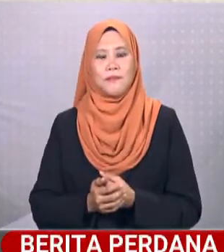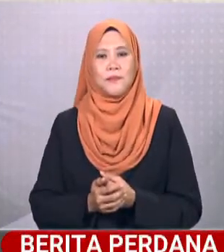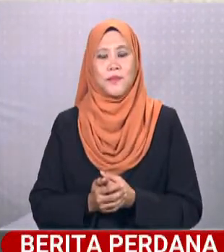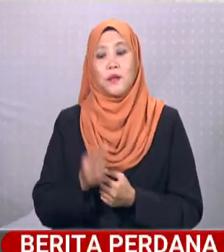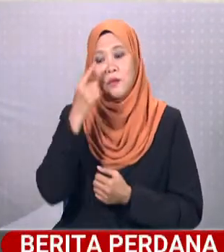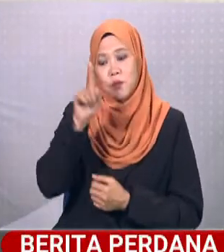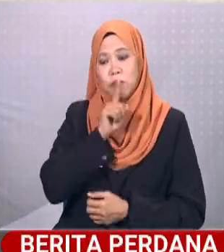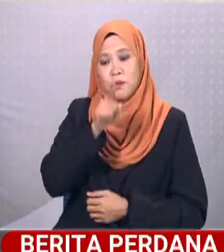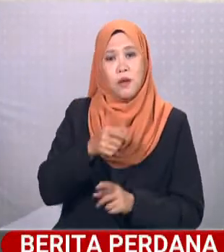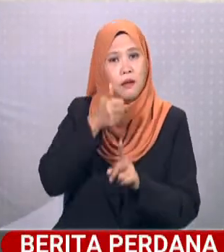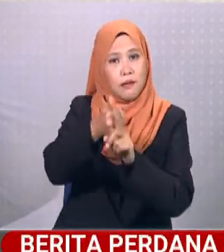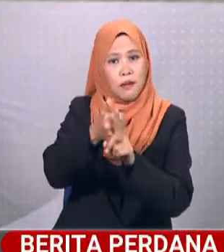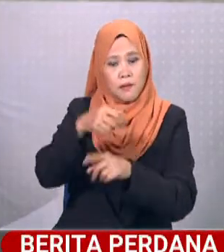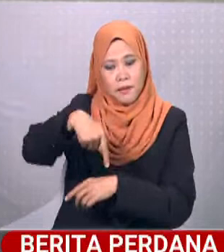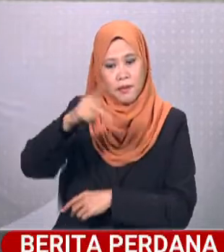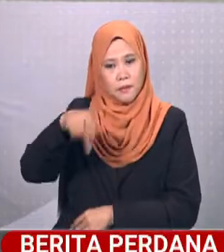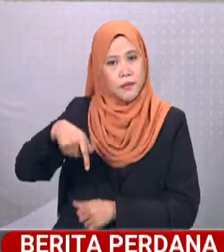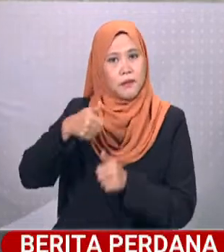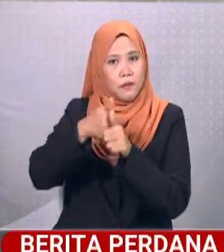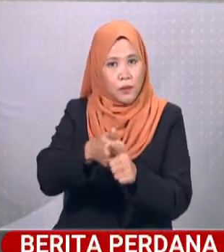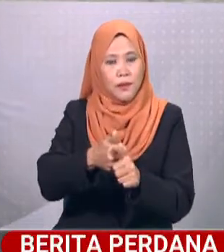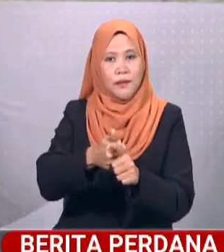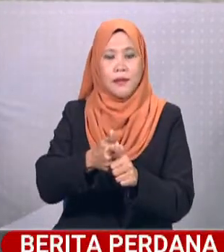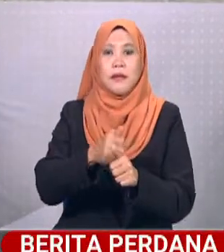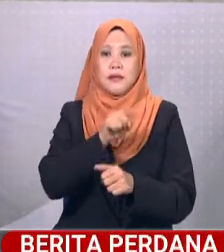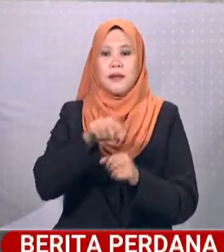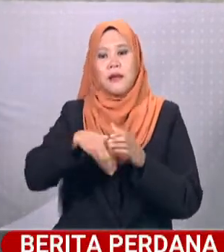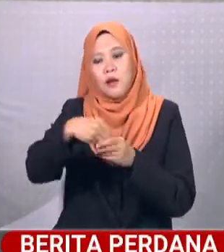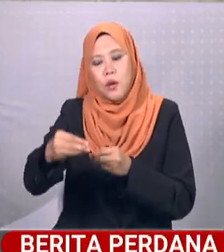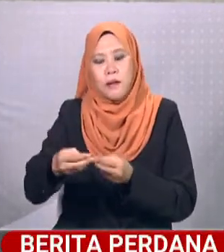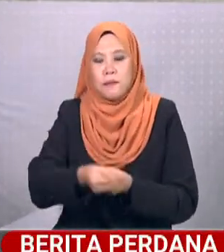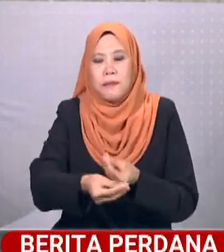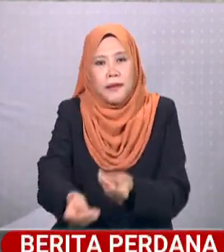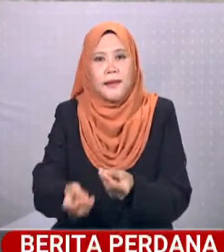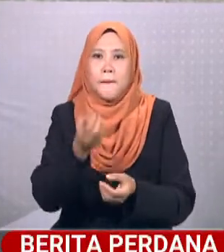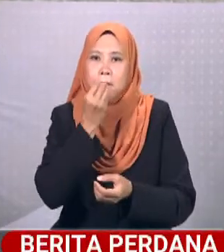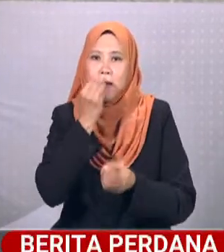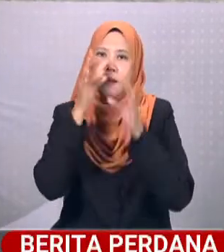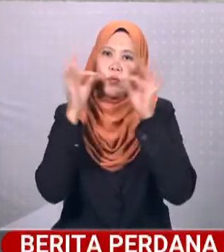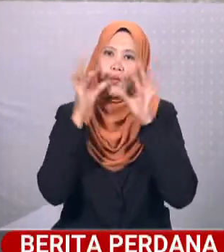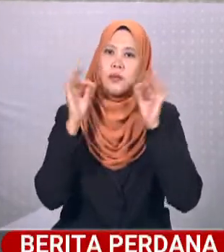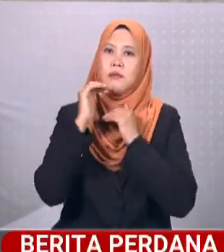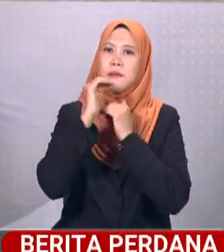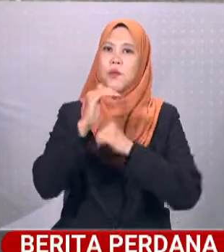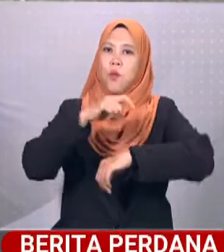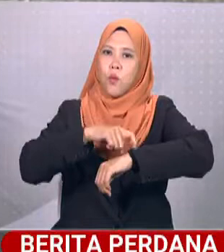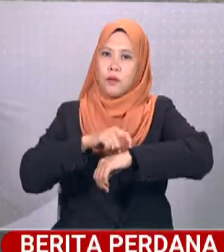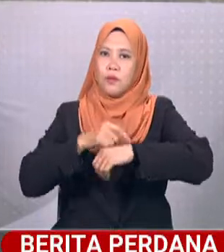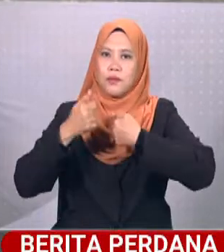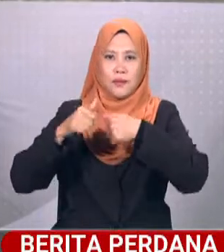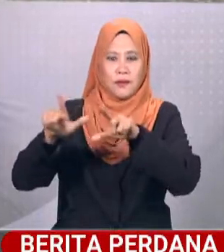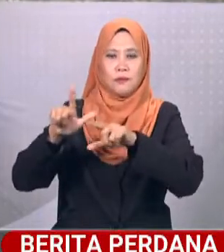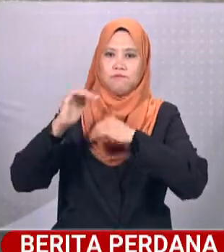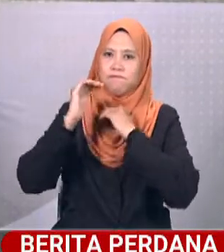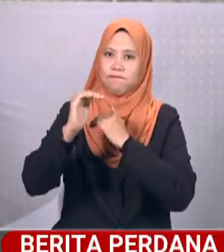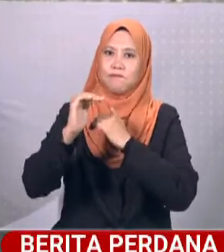Bagi memastikan arahan PKP dipatuhi, pihaknya hanya akan keluar memberi makan kepada kucing-kucing pada tempoh waktu yang dibenarkan